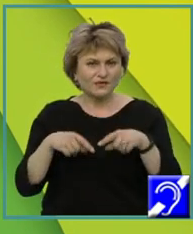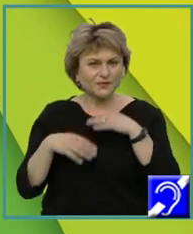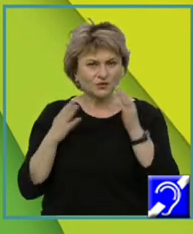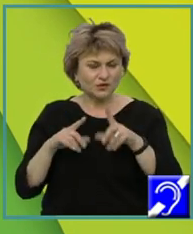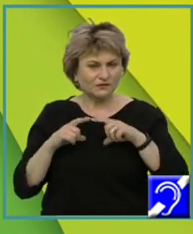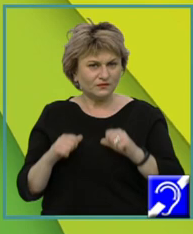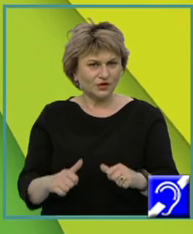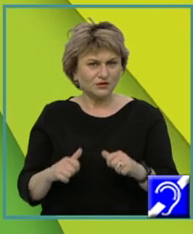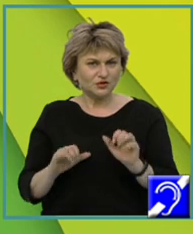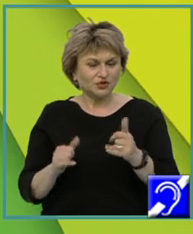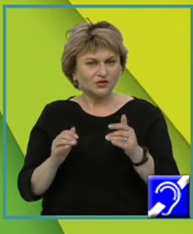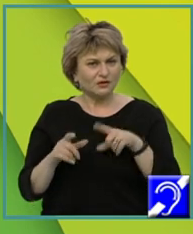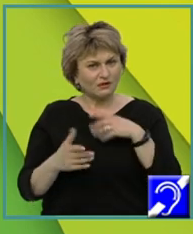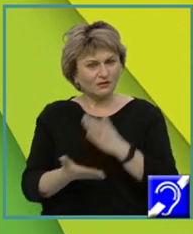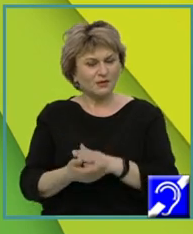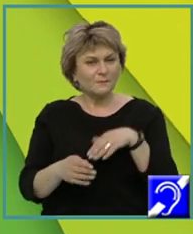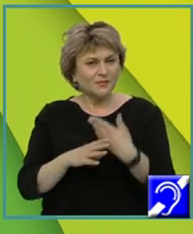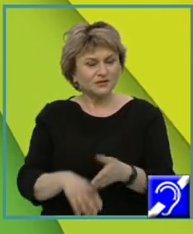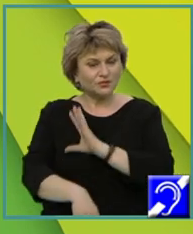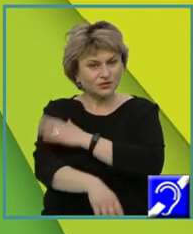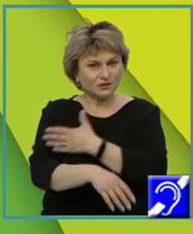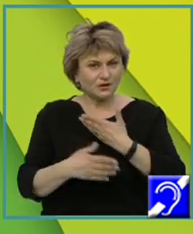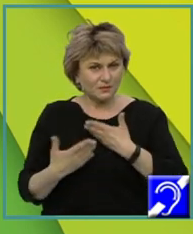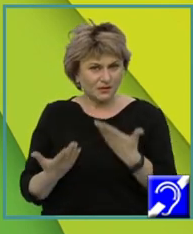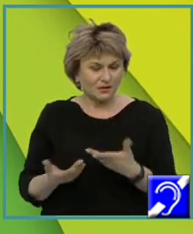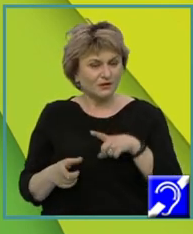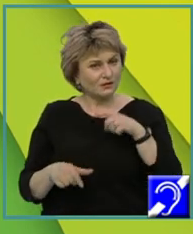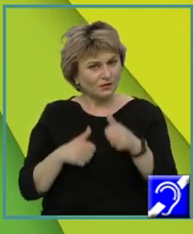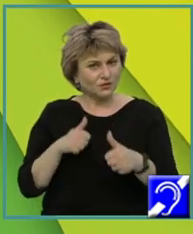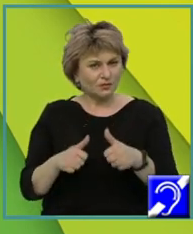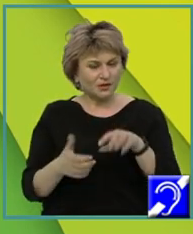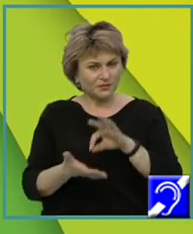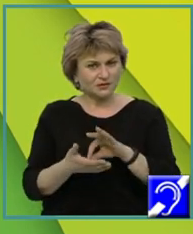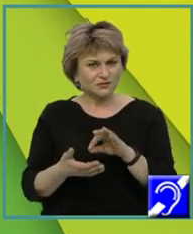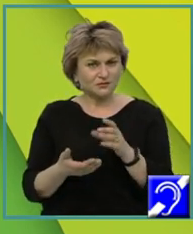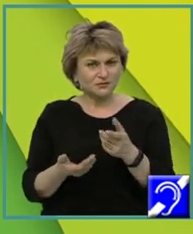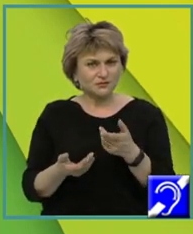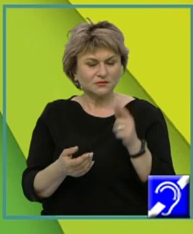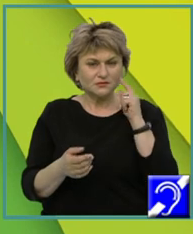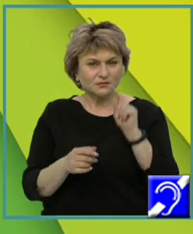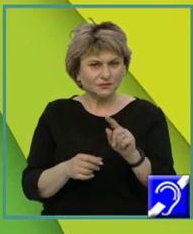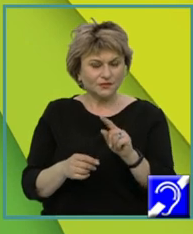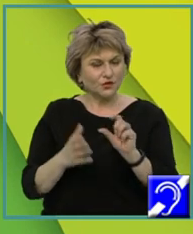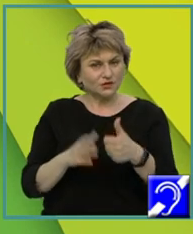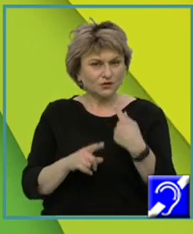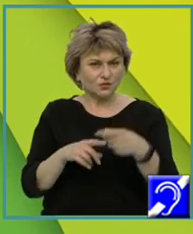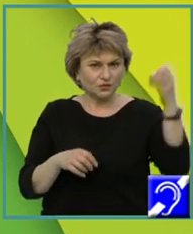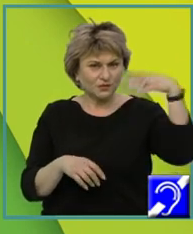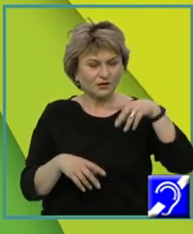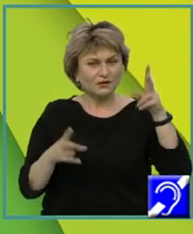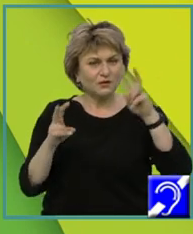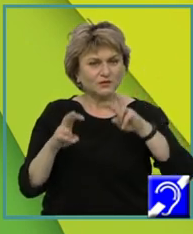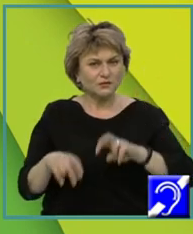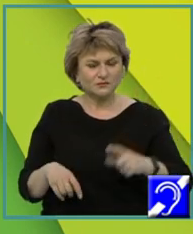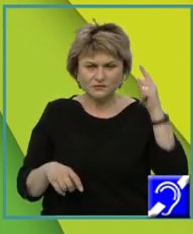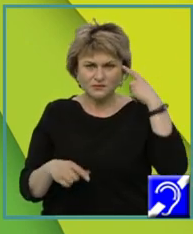Era ceva cu adevărat peste puterile mele căci îmi era automat prezent gândul ei o dată cu lumina căutăm să